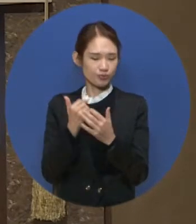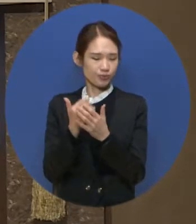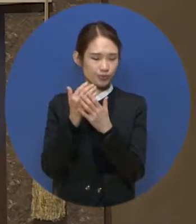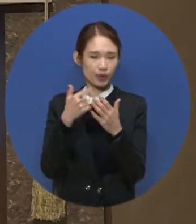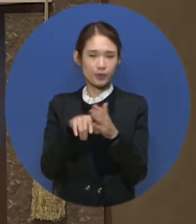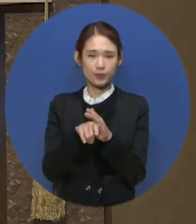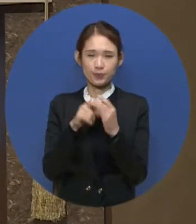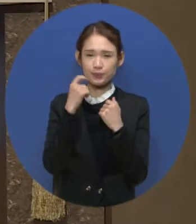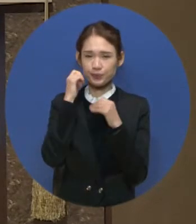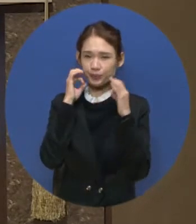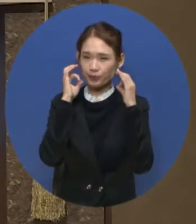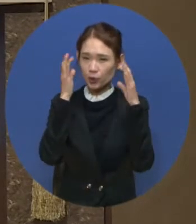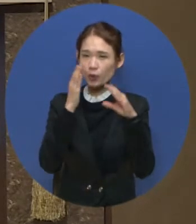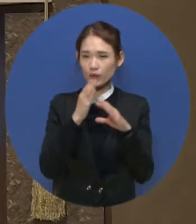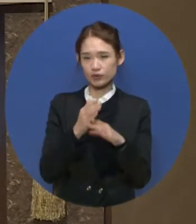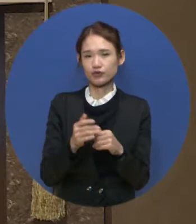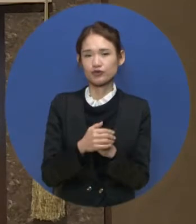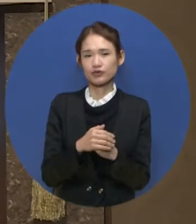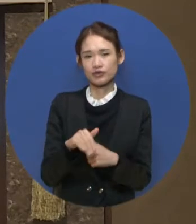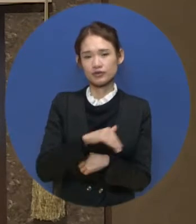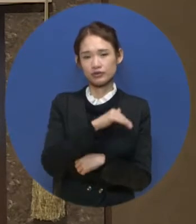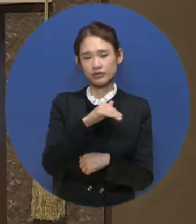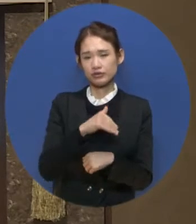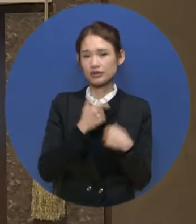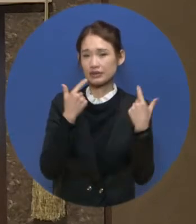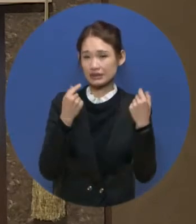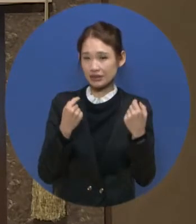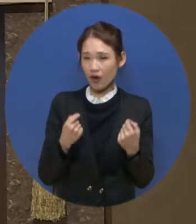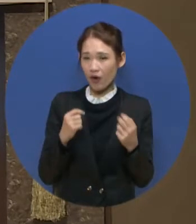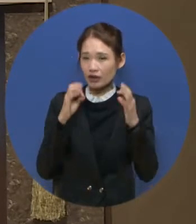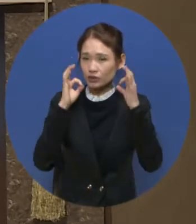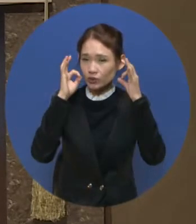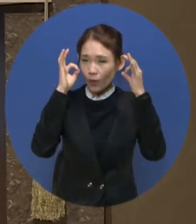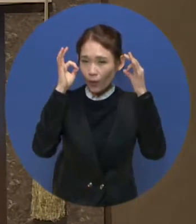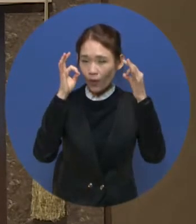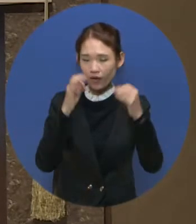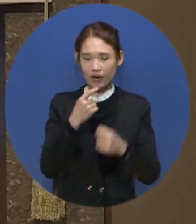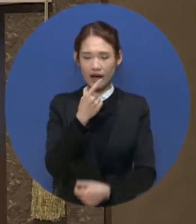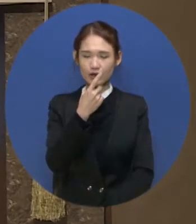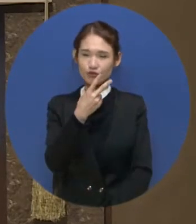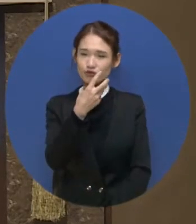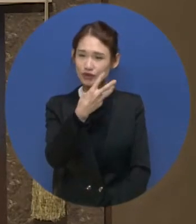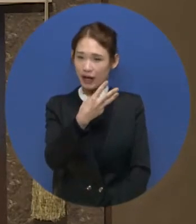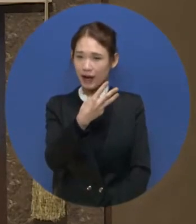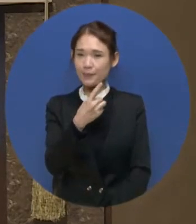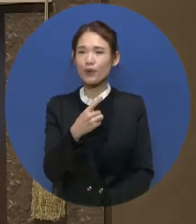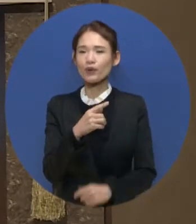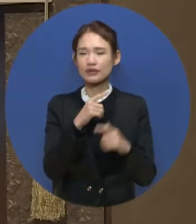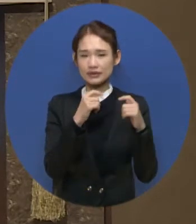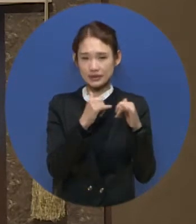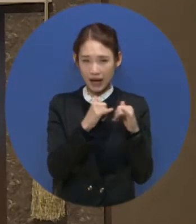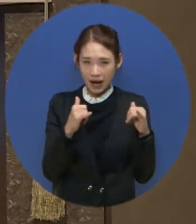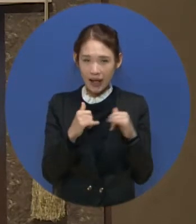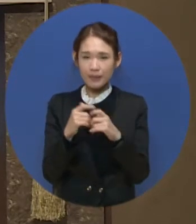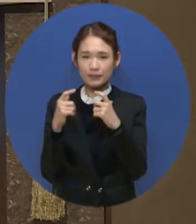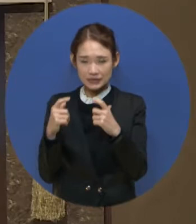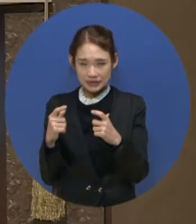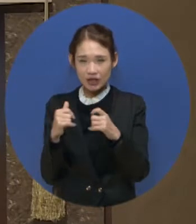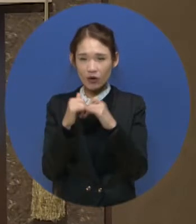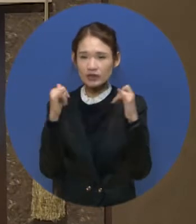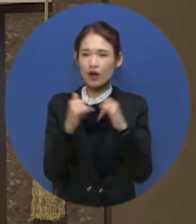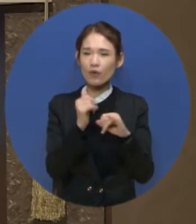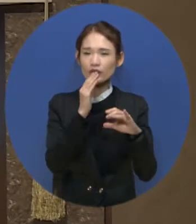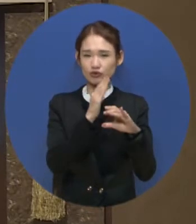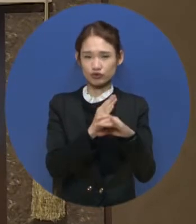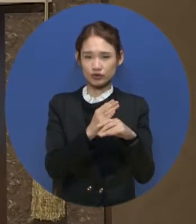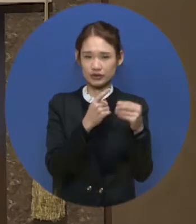노력을 하고 있습니다. 그래서 저희는 네. 이제 그러한 노력을 세 가지 축으로 이렇게 사람 중심, 지역사회 중심, 글로컬리제이션